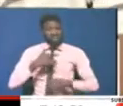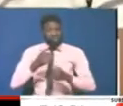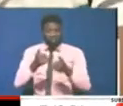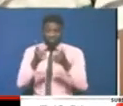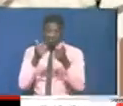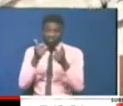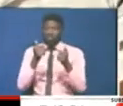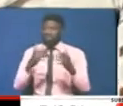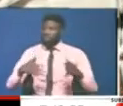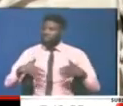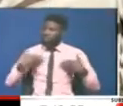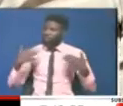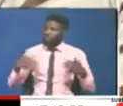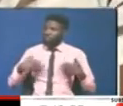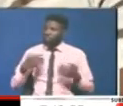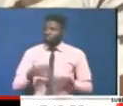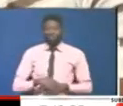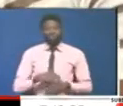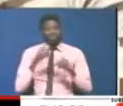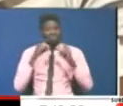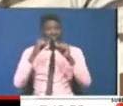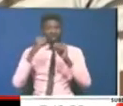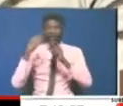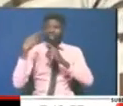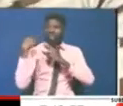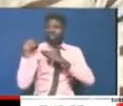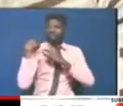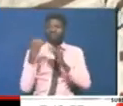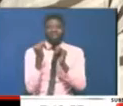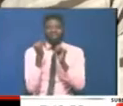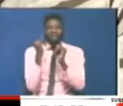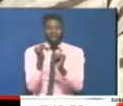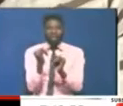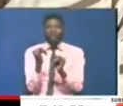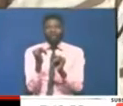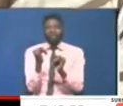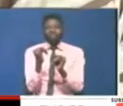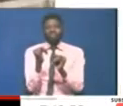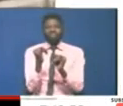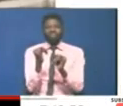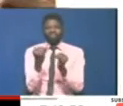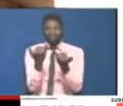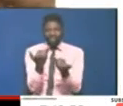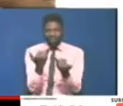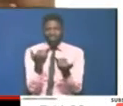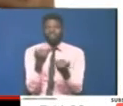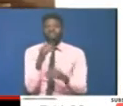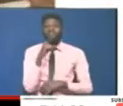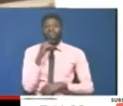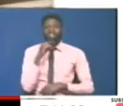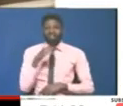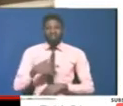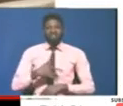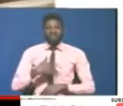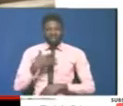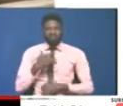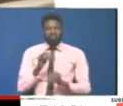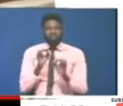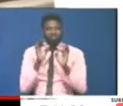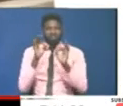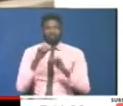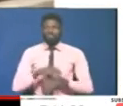kwamba wajibu mpya kama baba unampa hisia ya uwajibikaji. Kuna ile feeling ya wasiwasi